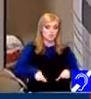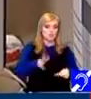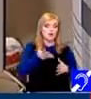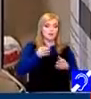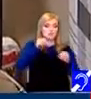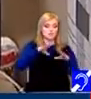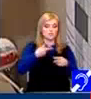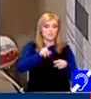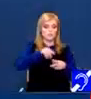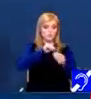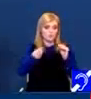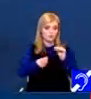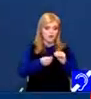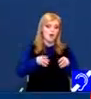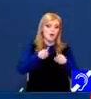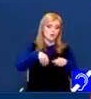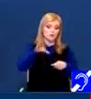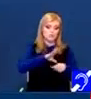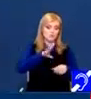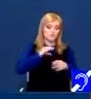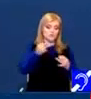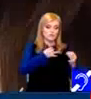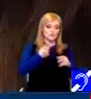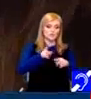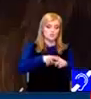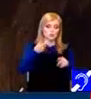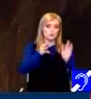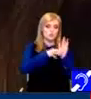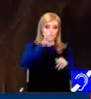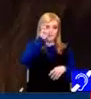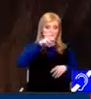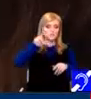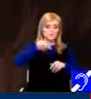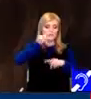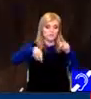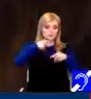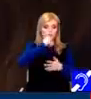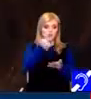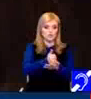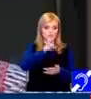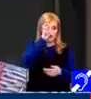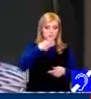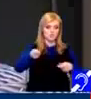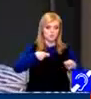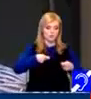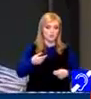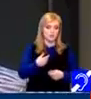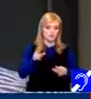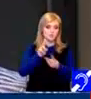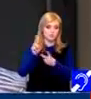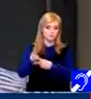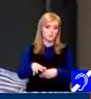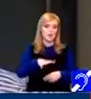Comisiei va fi discutată săptămâna aceasta cu miniștrii de resort din cele 28 de state, iar săptămâna viitoare cu șefii de stat și de guverne. Mulți dintre cei